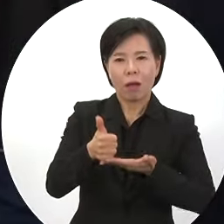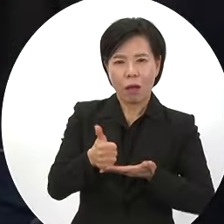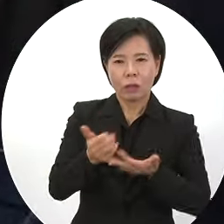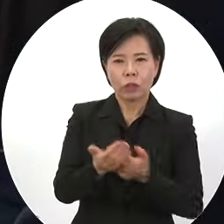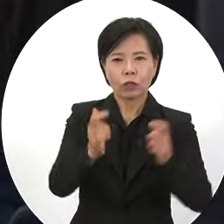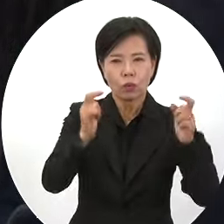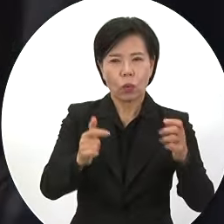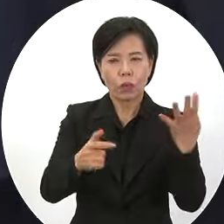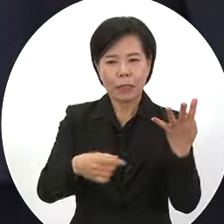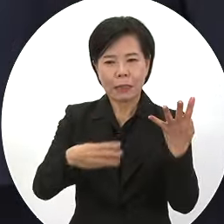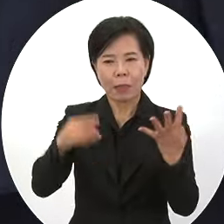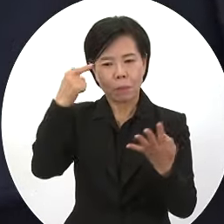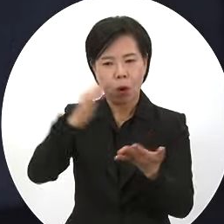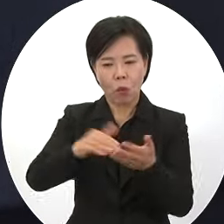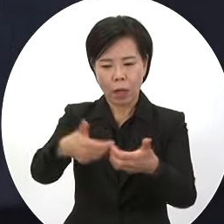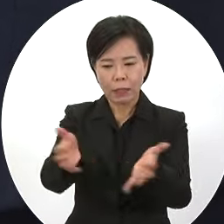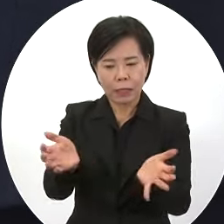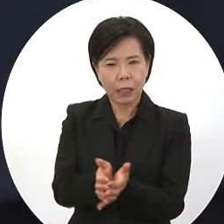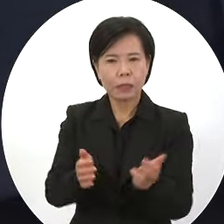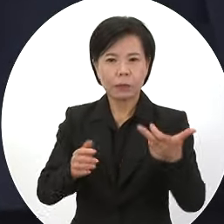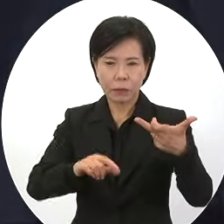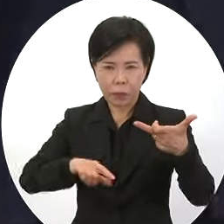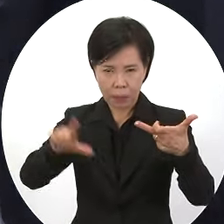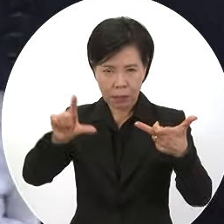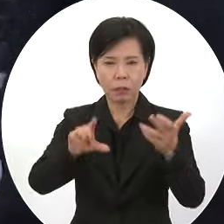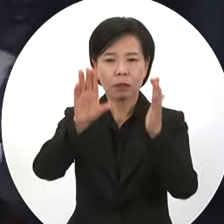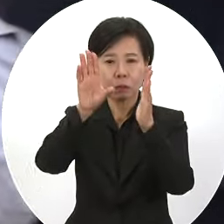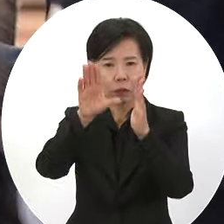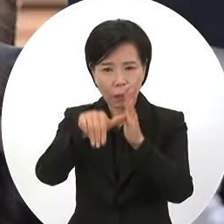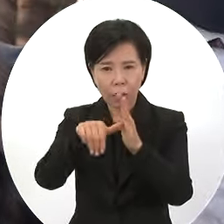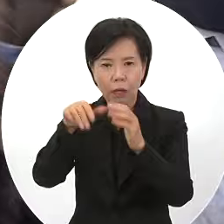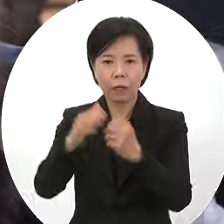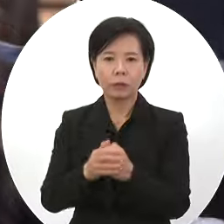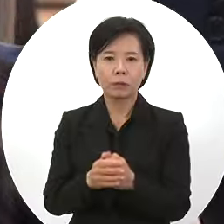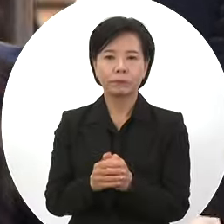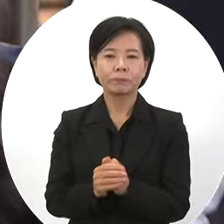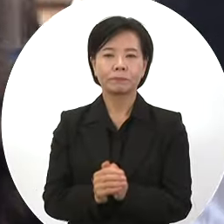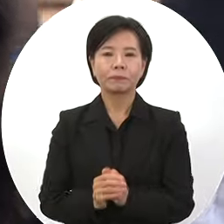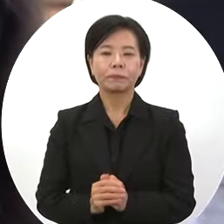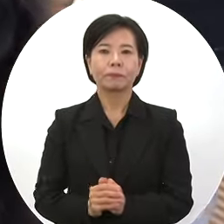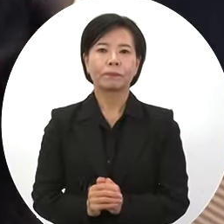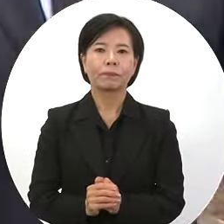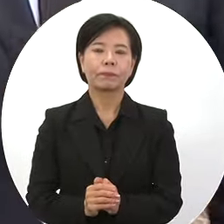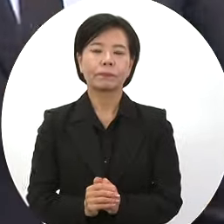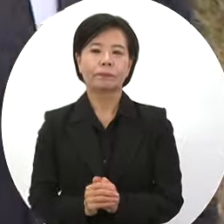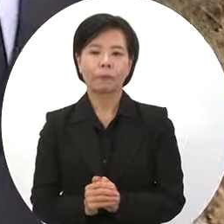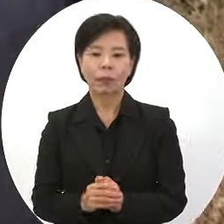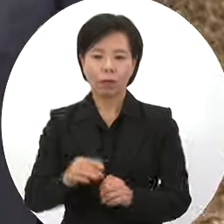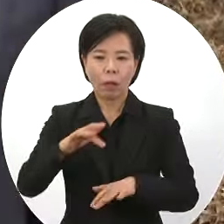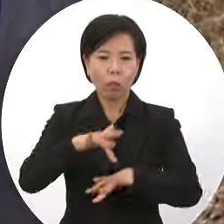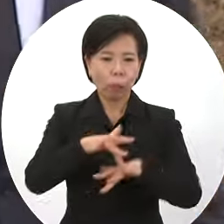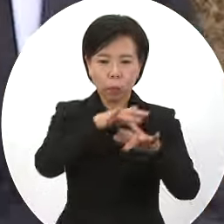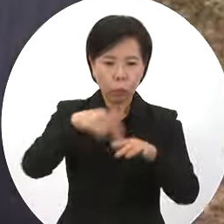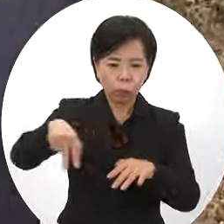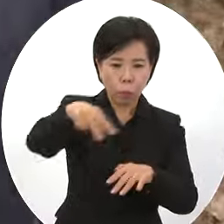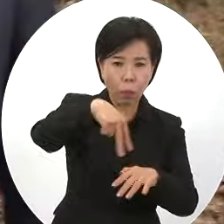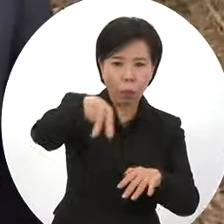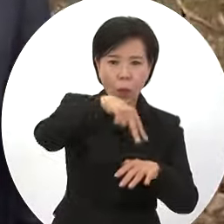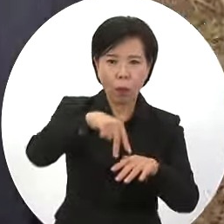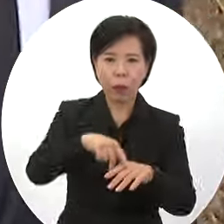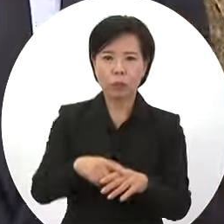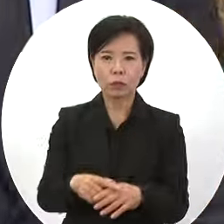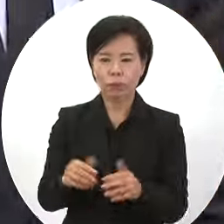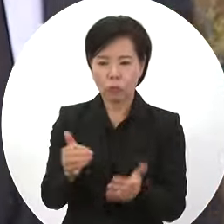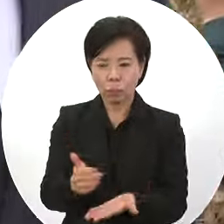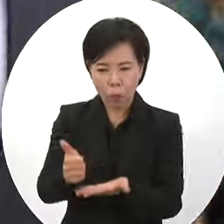제주특별자치도와 제주 4.3 평화재단은 17일 제주 4.3 평화공원 평화교육센터에서 행방불명 4.3